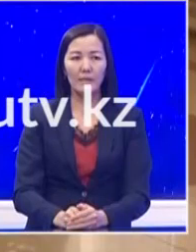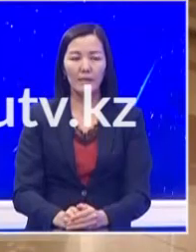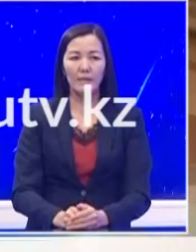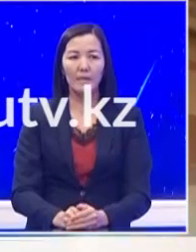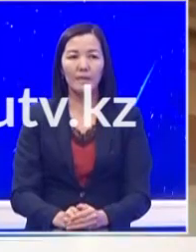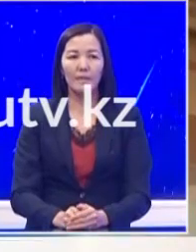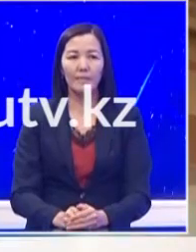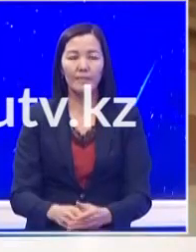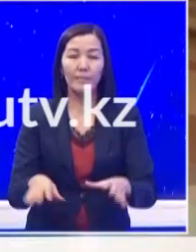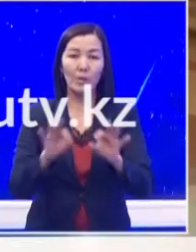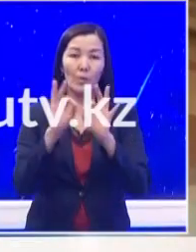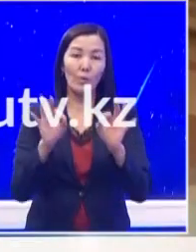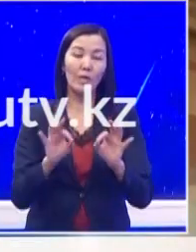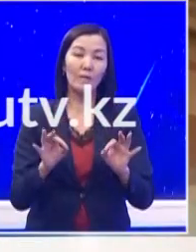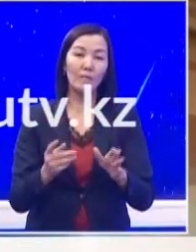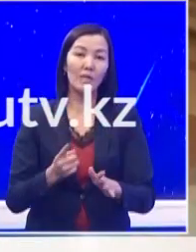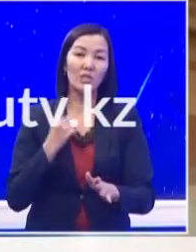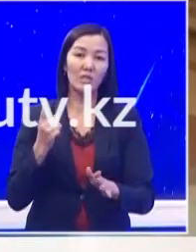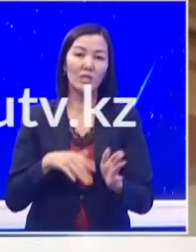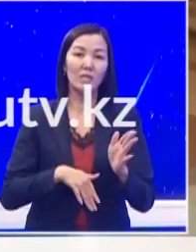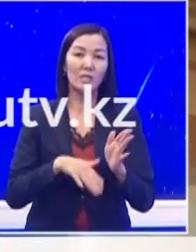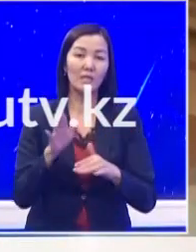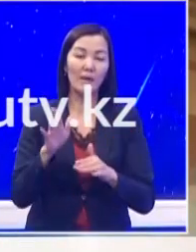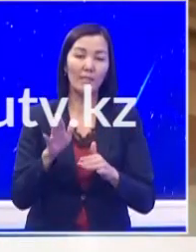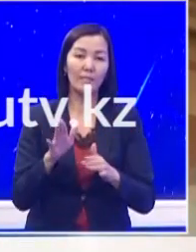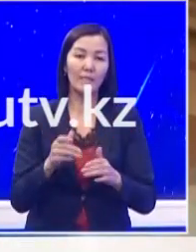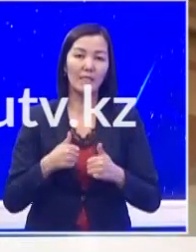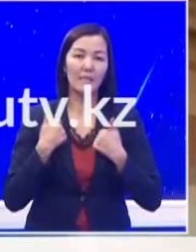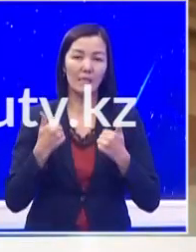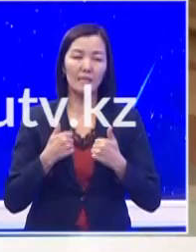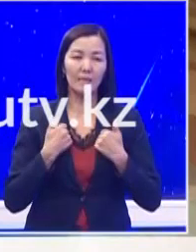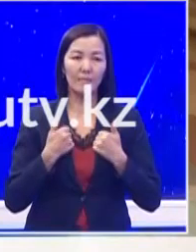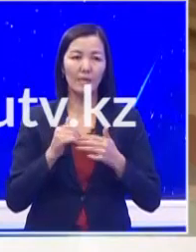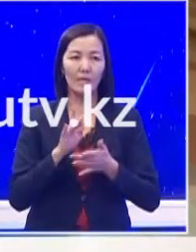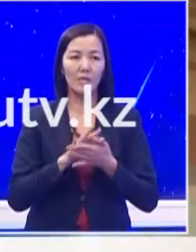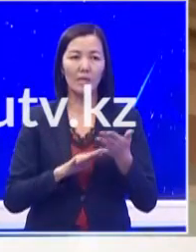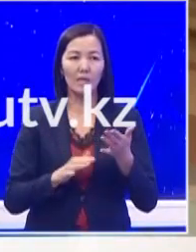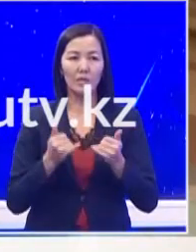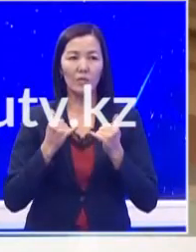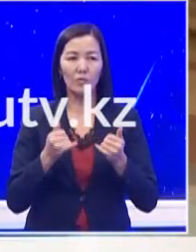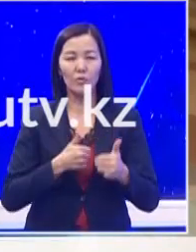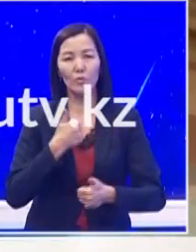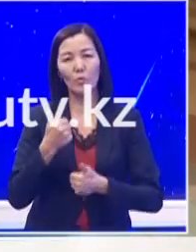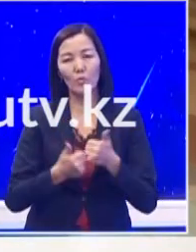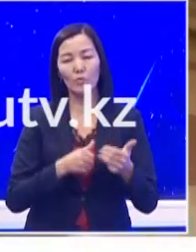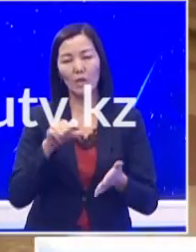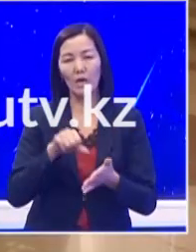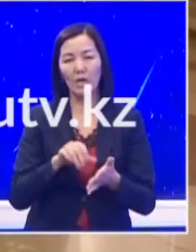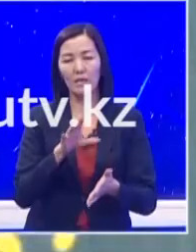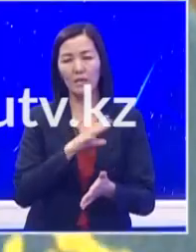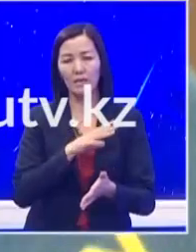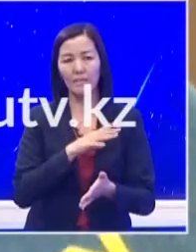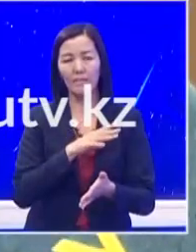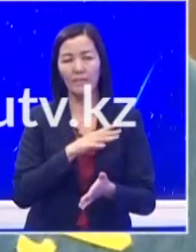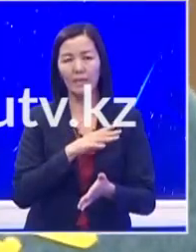Өнерімді шыңдап осы жерге талантымды ары қарай жалғастыру үшін осы конкурсқа келіп отырмын. Осында